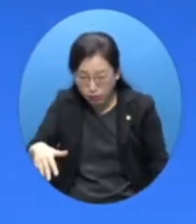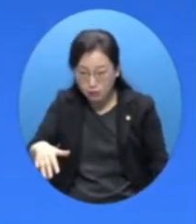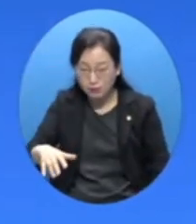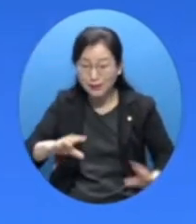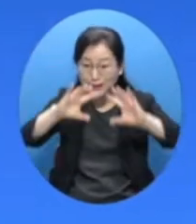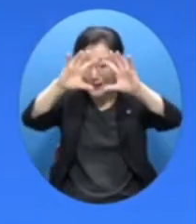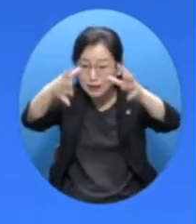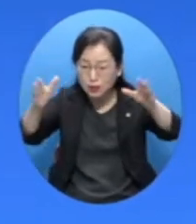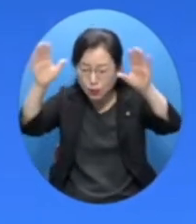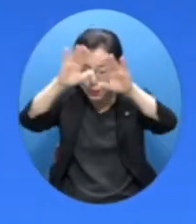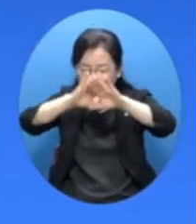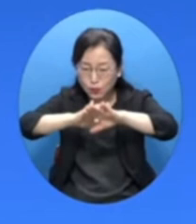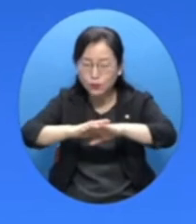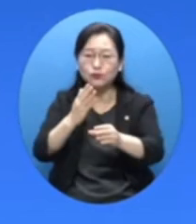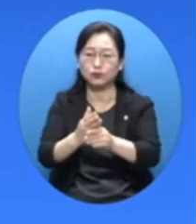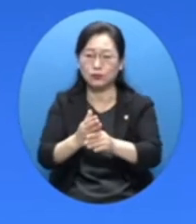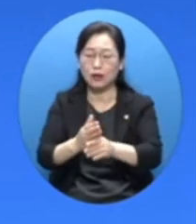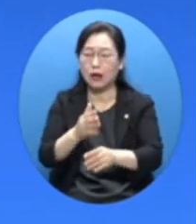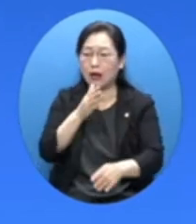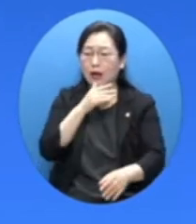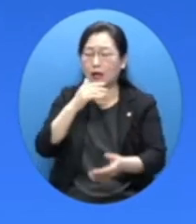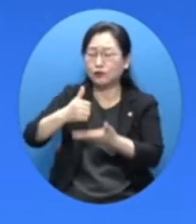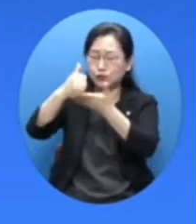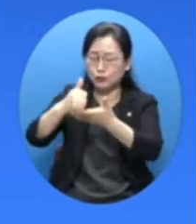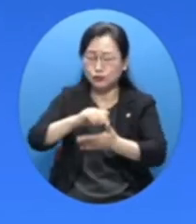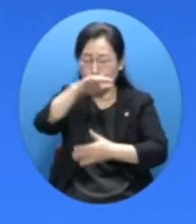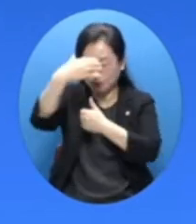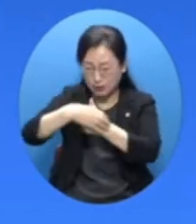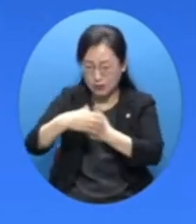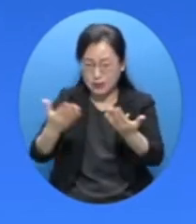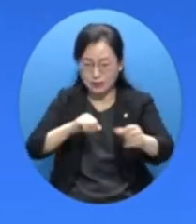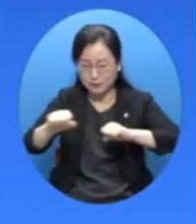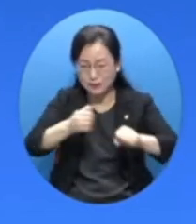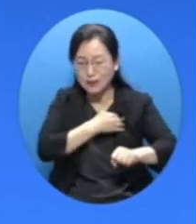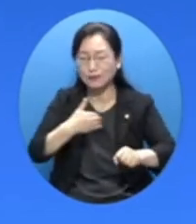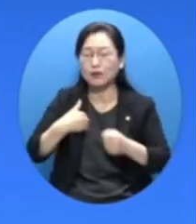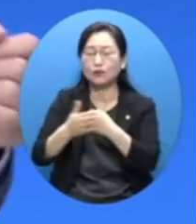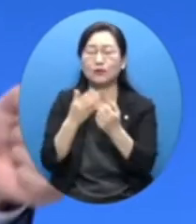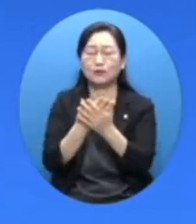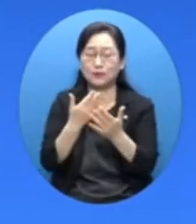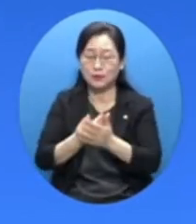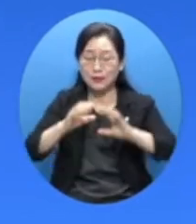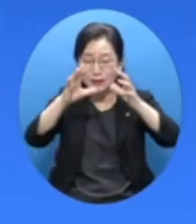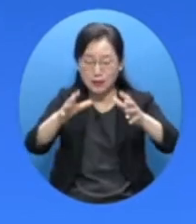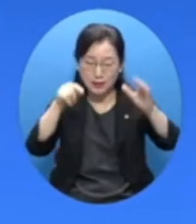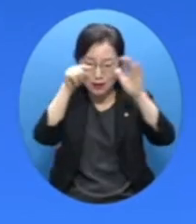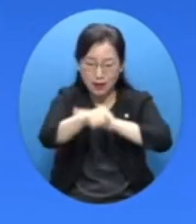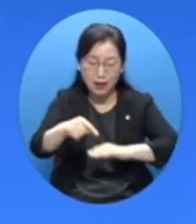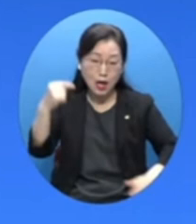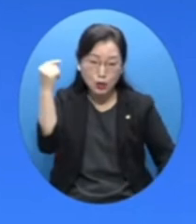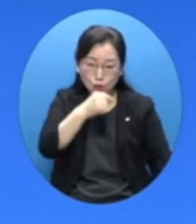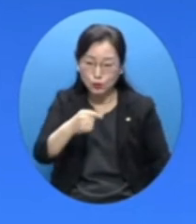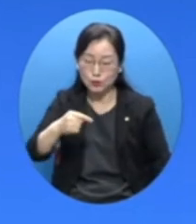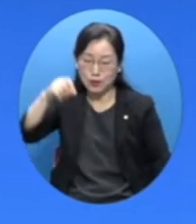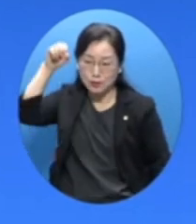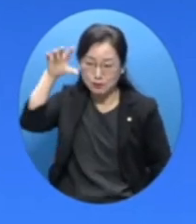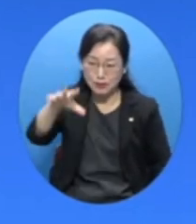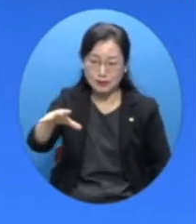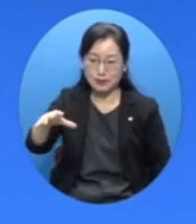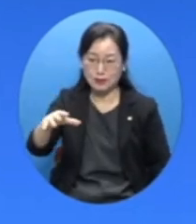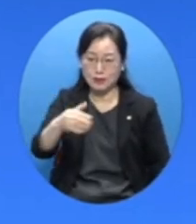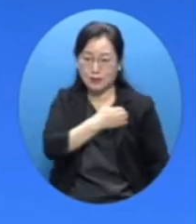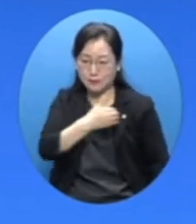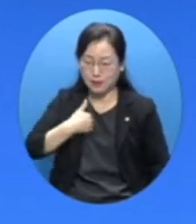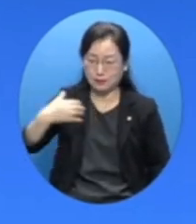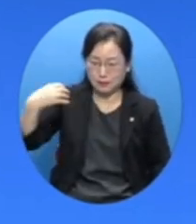주님 우리가 막힌 삶을 다 감당하게 하여 주옵소서 세상에 나가 소금으로써 빛으로서의 사명을 잘 감당하게